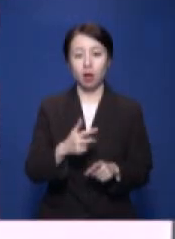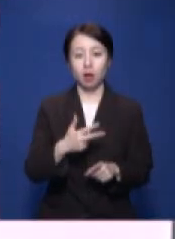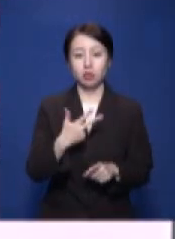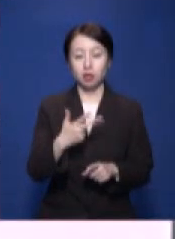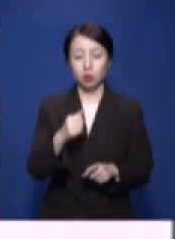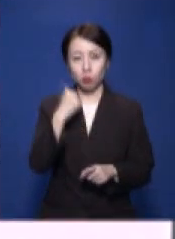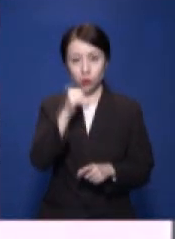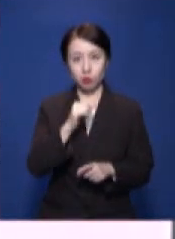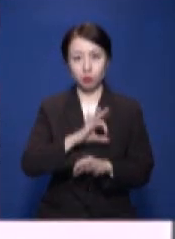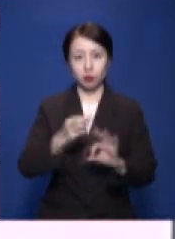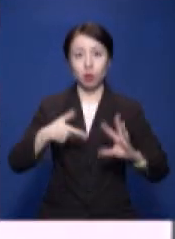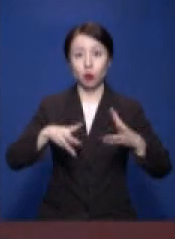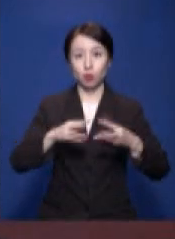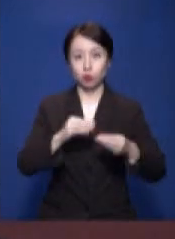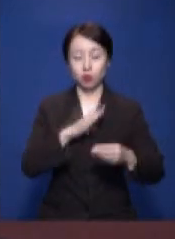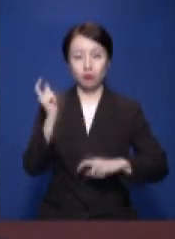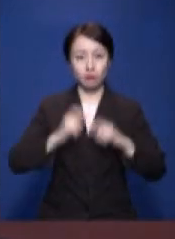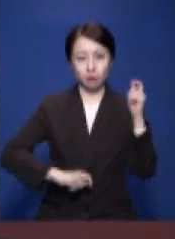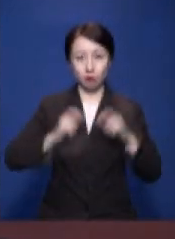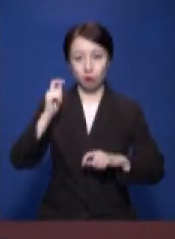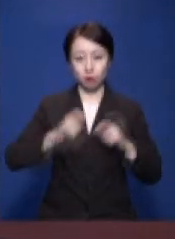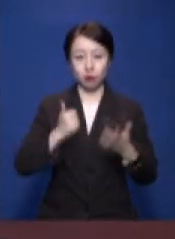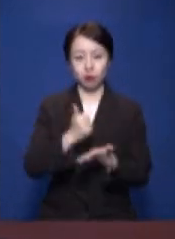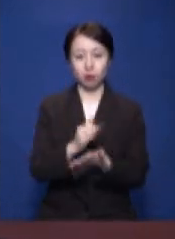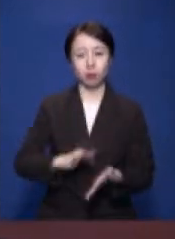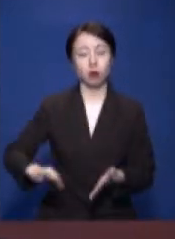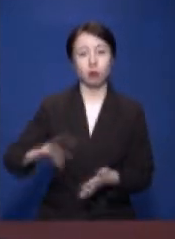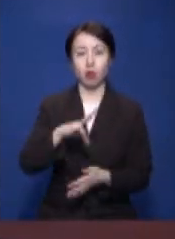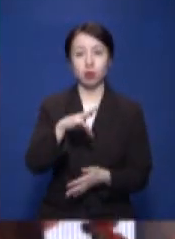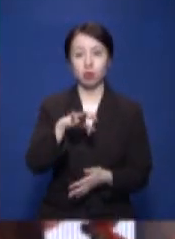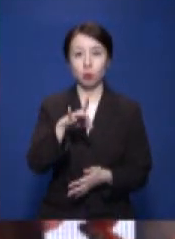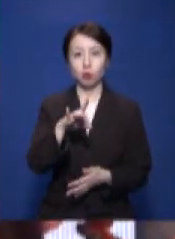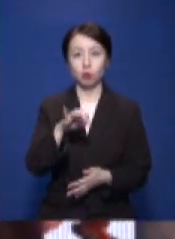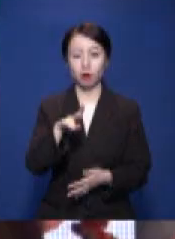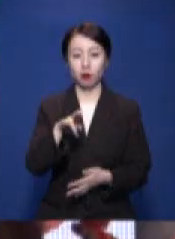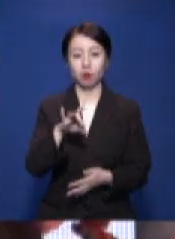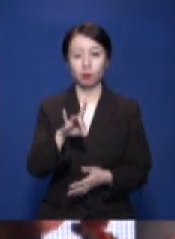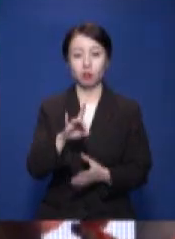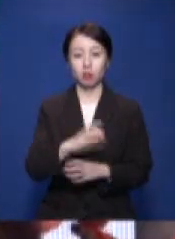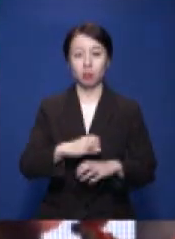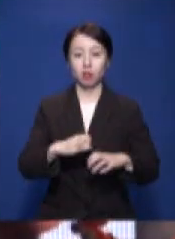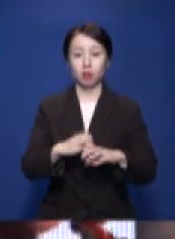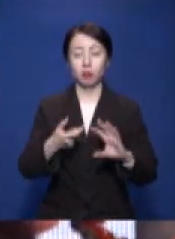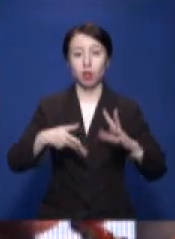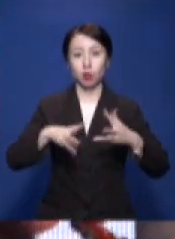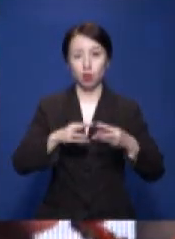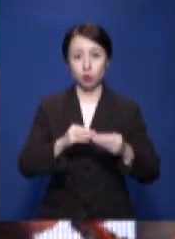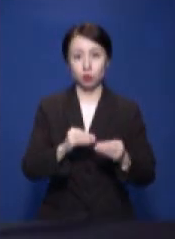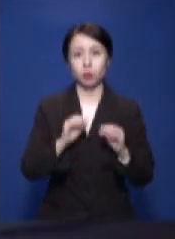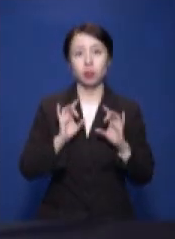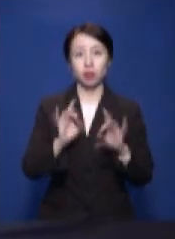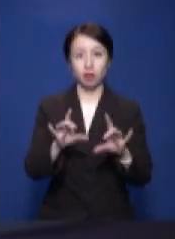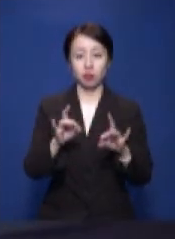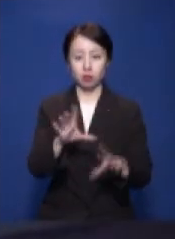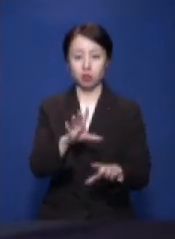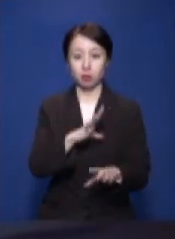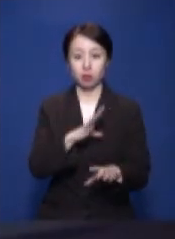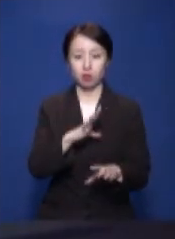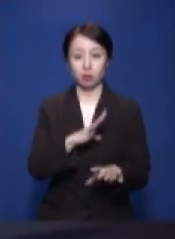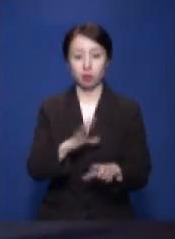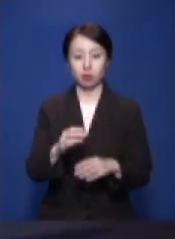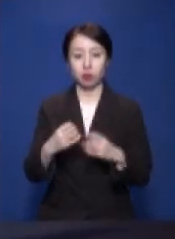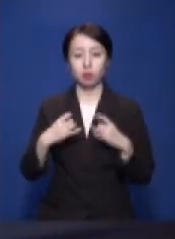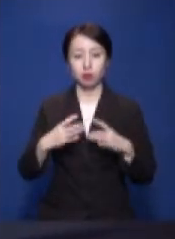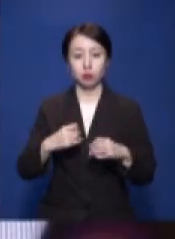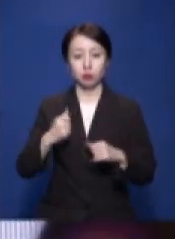жылдағы ең үздік нәтиже. Форум барысында облыс әкімі Ғабез Нұрмұхамбетов орасан еңбектің нәтижесімен бөлісіп, сала өкілдерін